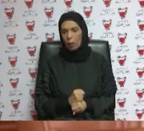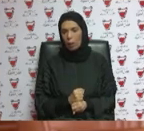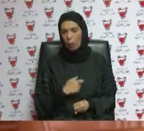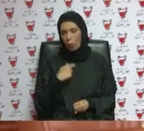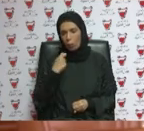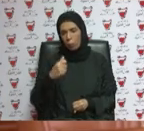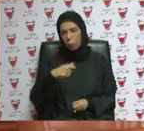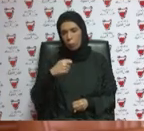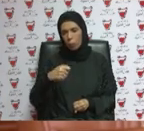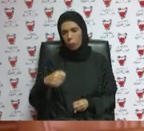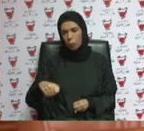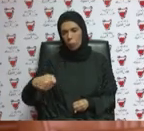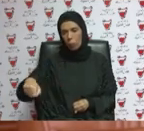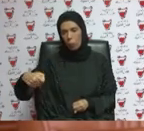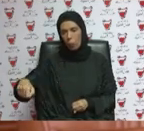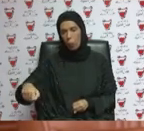ان تمكين تمول